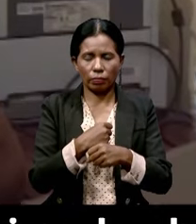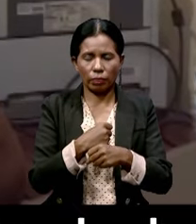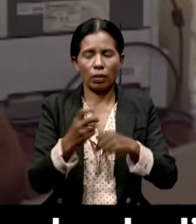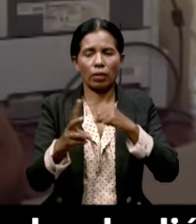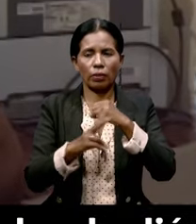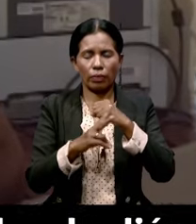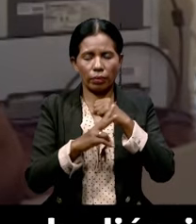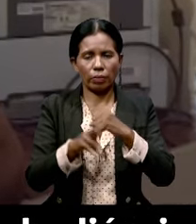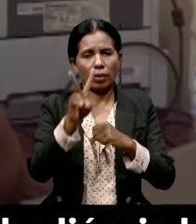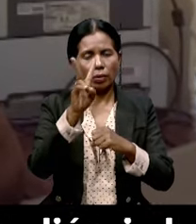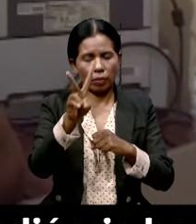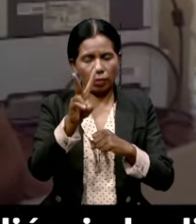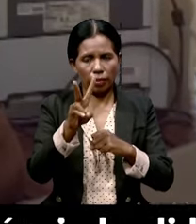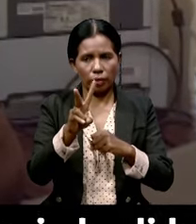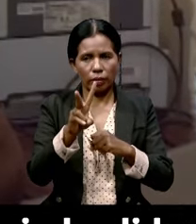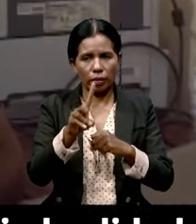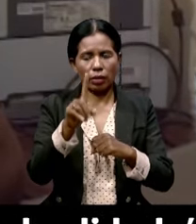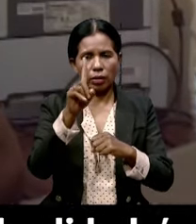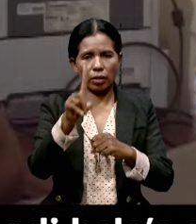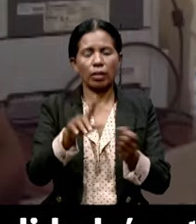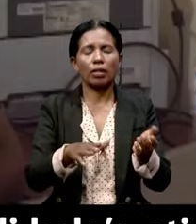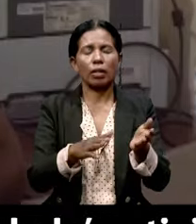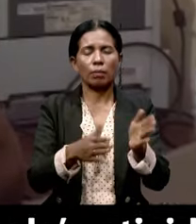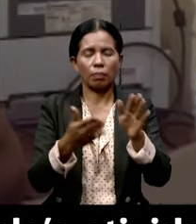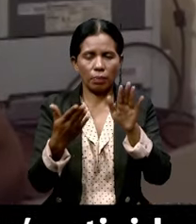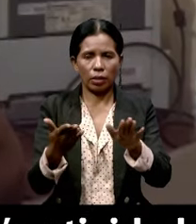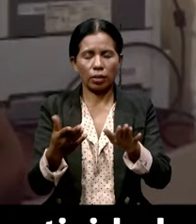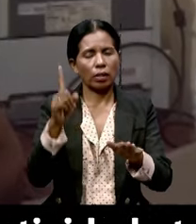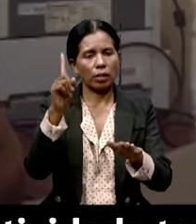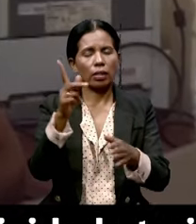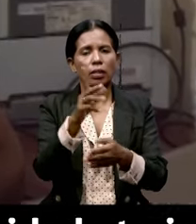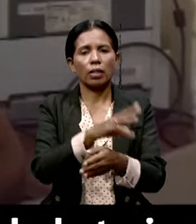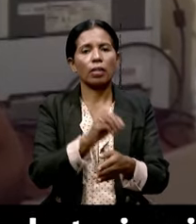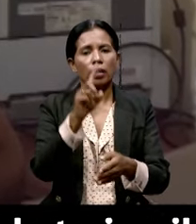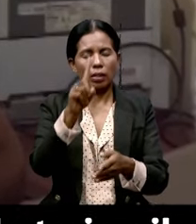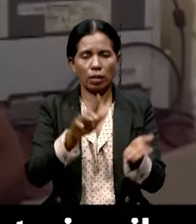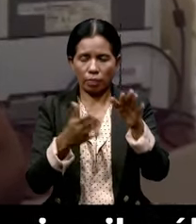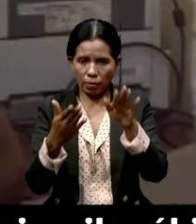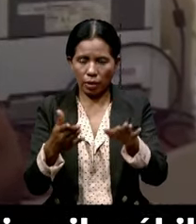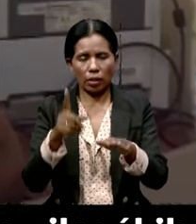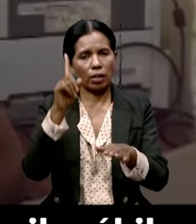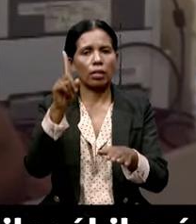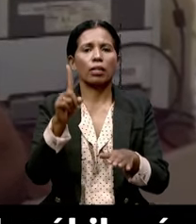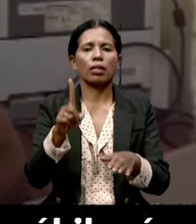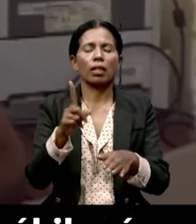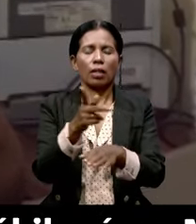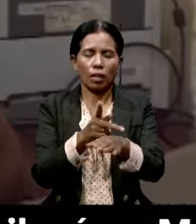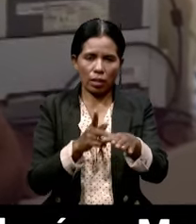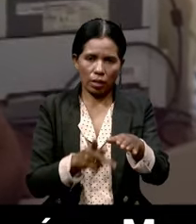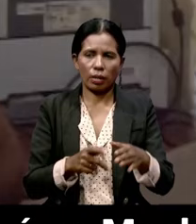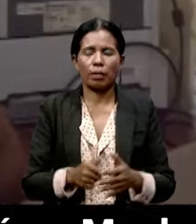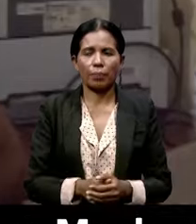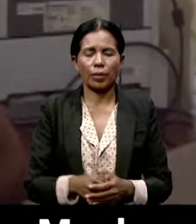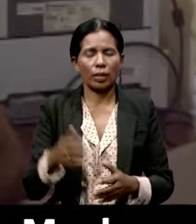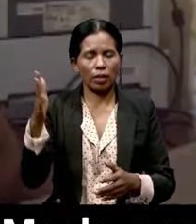vitima na in ruane hetang kane ida kane grave ida kane kama. Depois ia